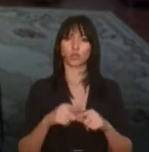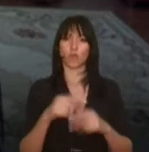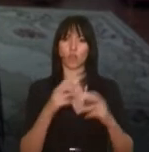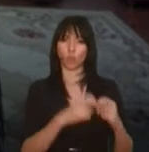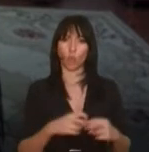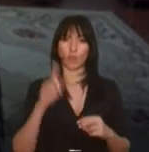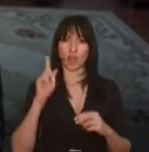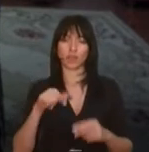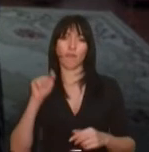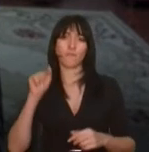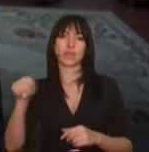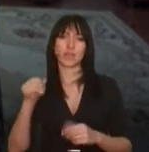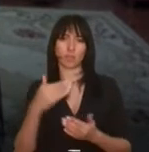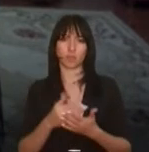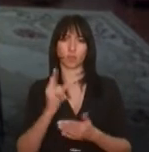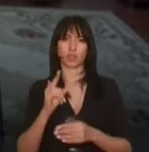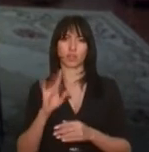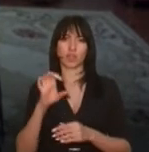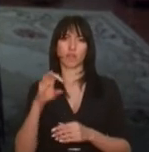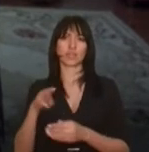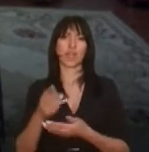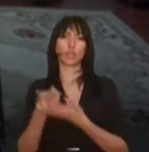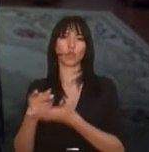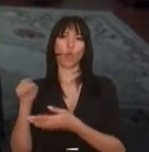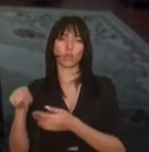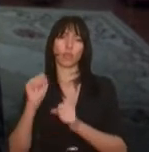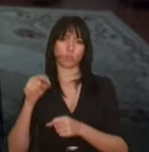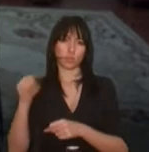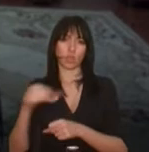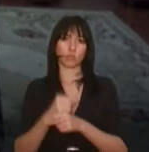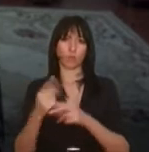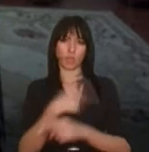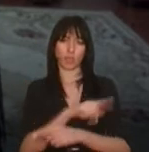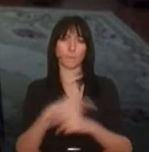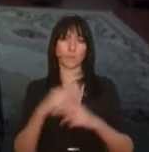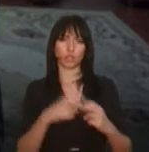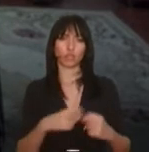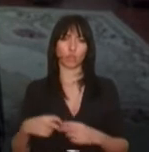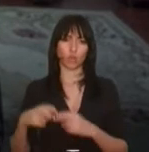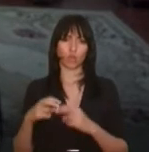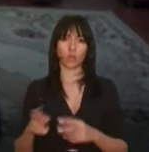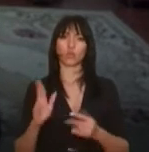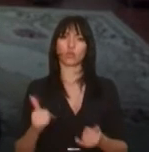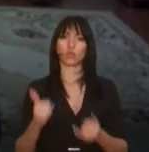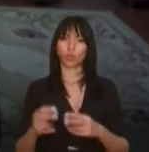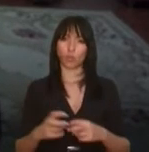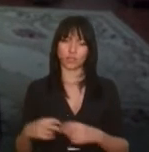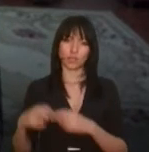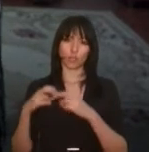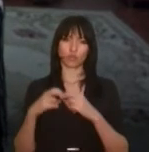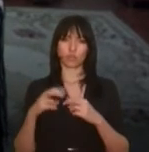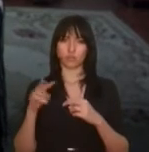там, при стаціонарному лікуванні. Тобто зовсім не обов'язково штурмувати лікарні перед останній день.